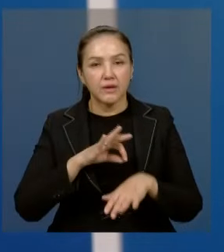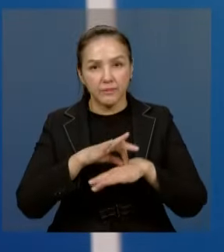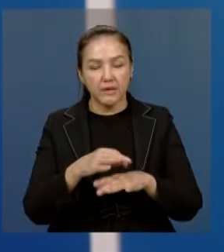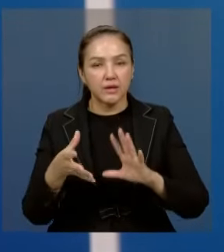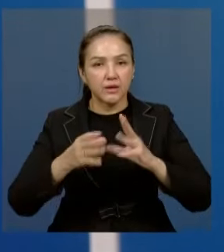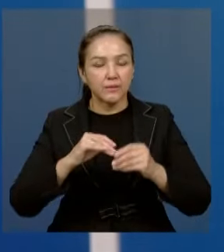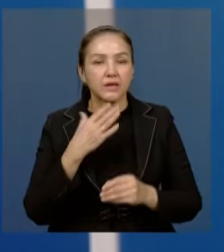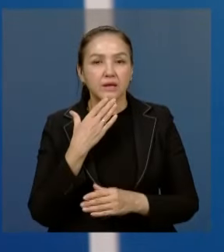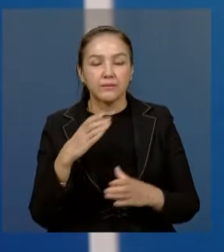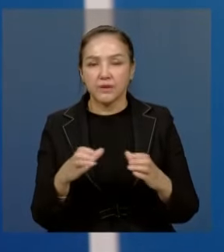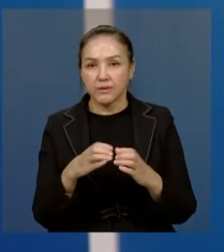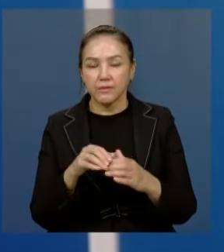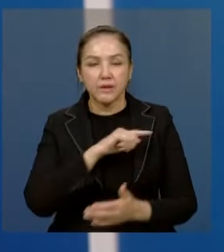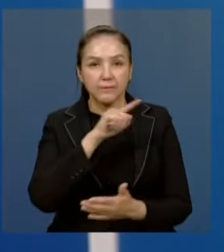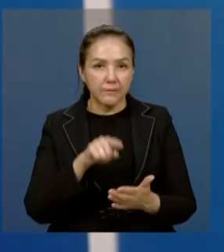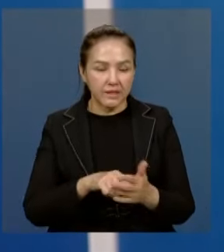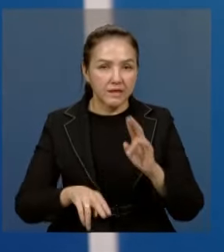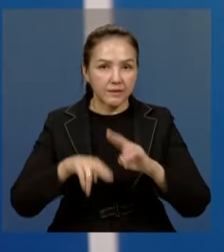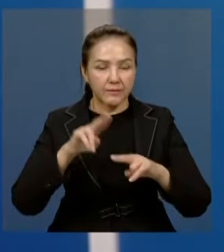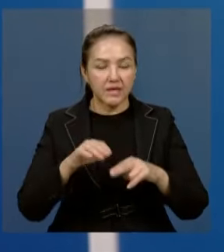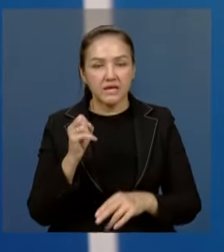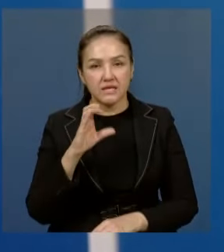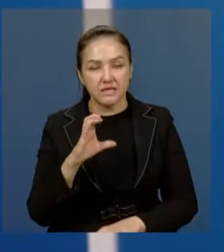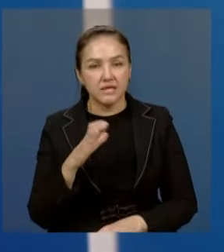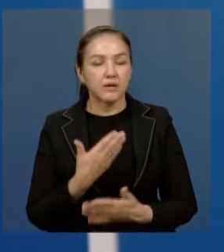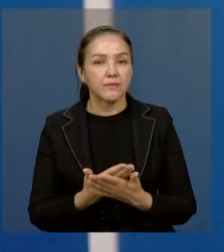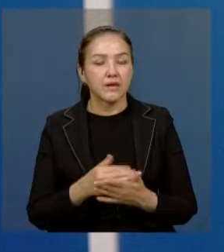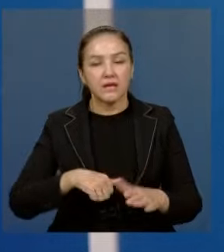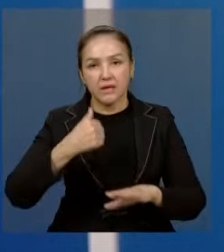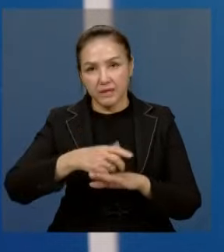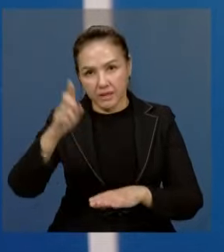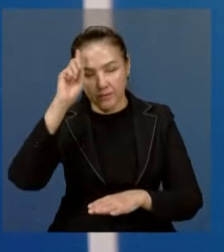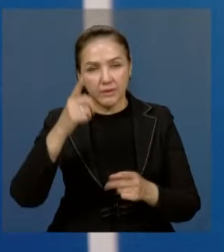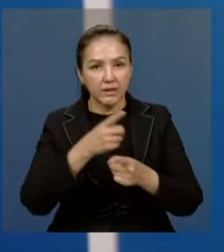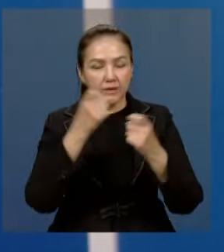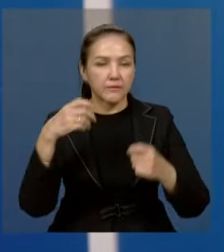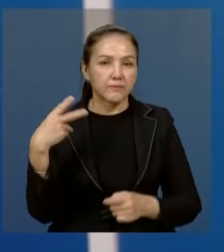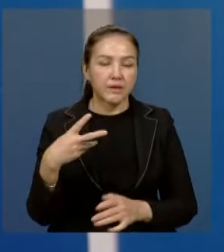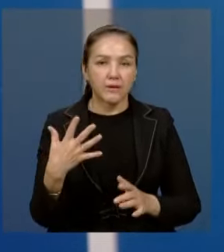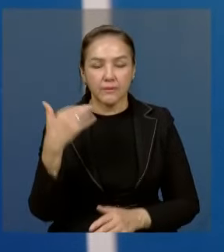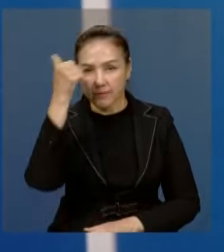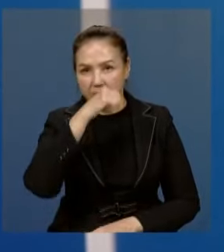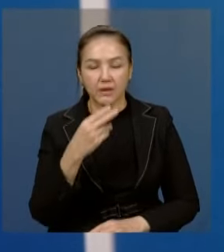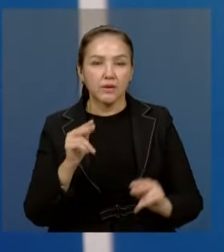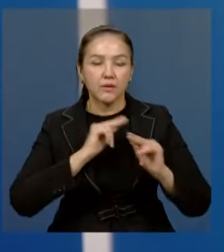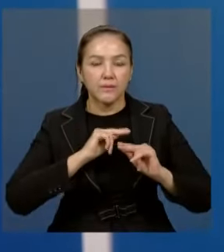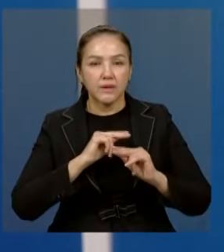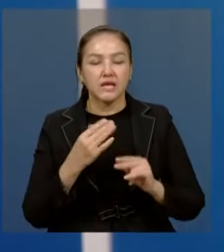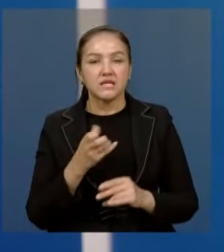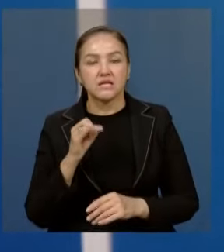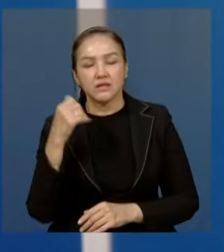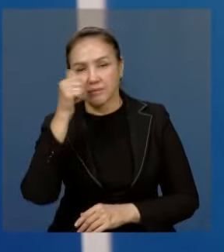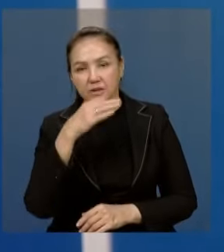общенациональный референдум по вопросу строительства АЭС также глава государства объявил 2025 год годом рабочих